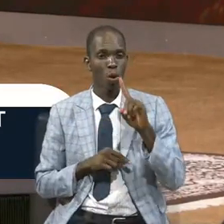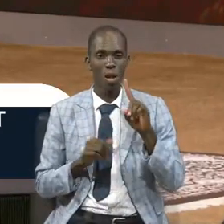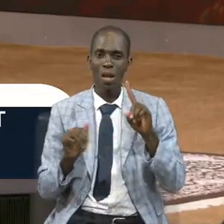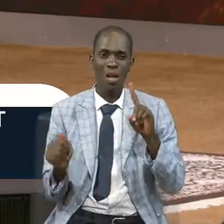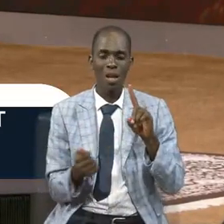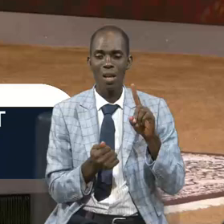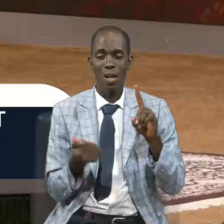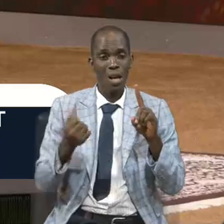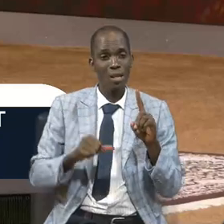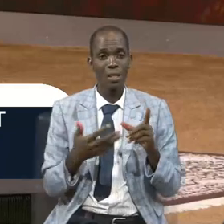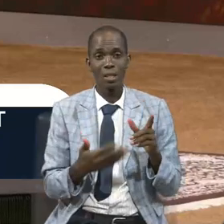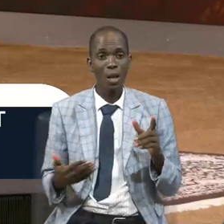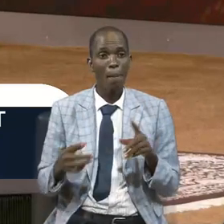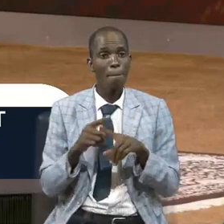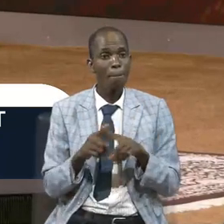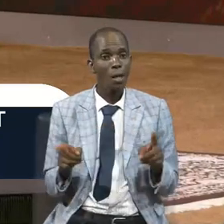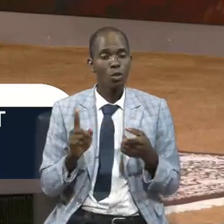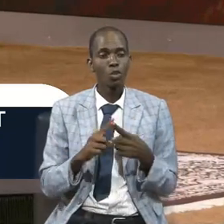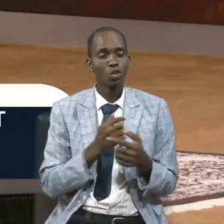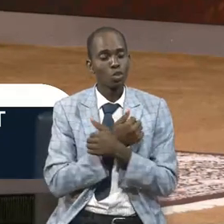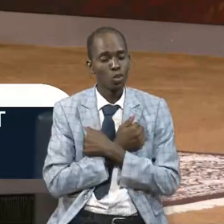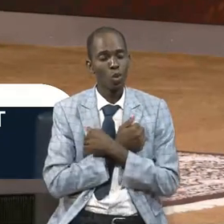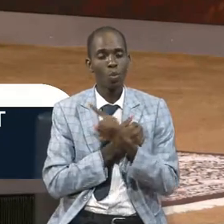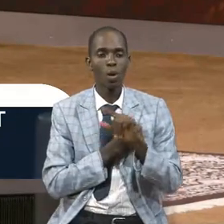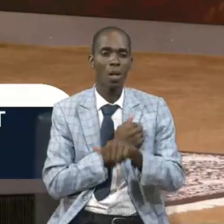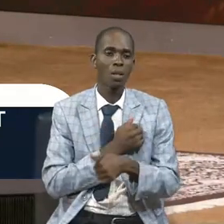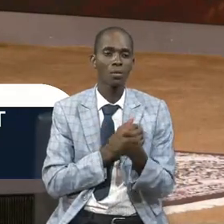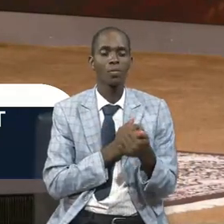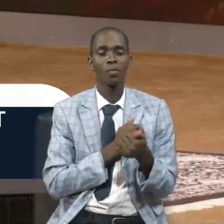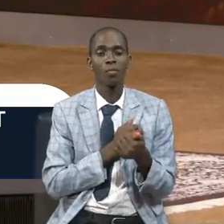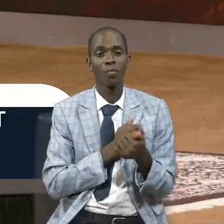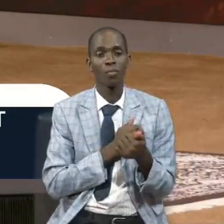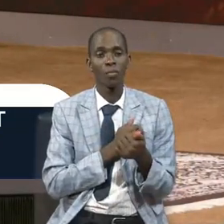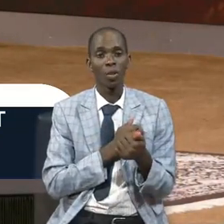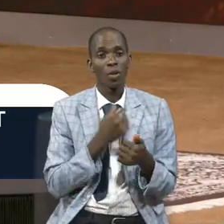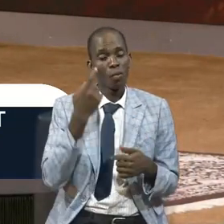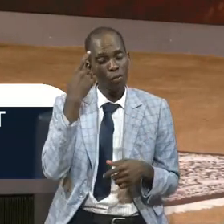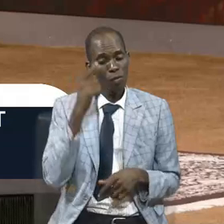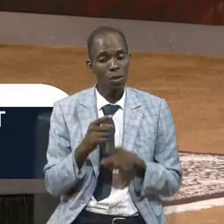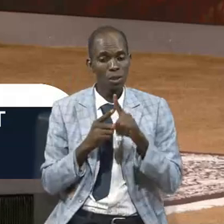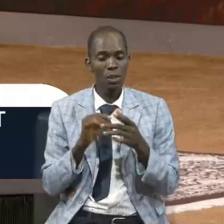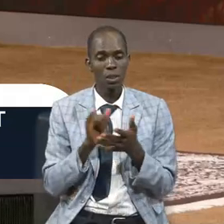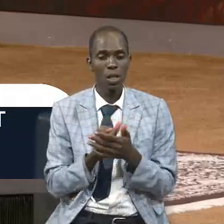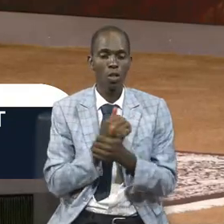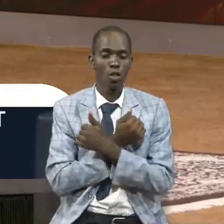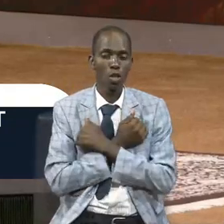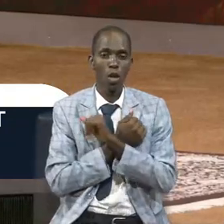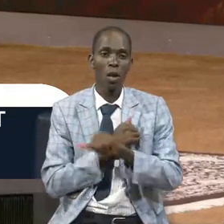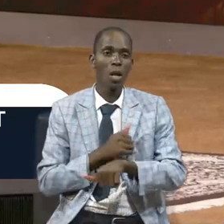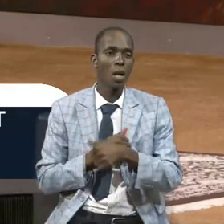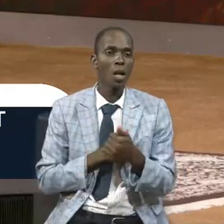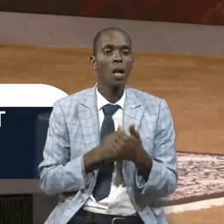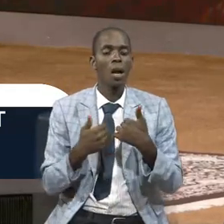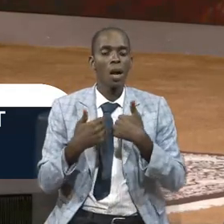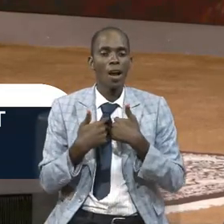Ne devez rien à personne si ce n'est de vous aimer les uns les autres. Car celui qui aime les autres